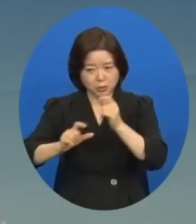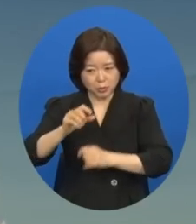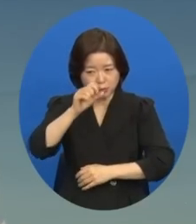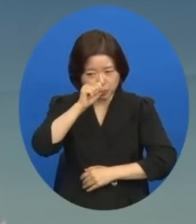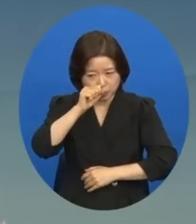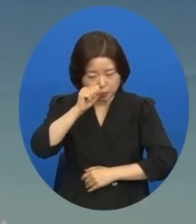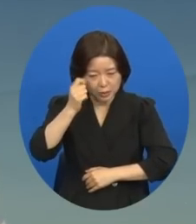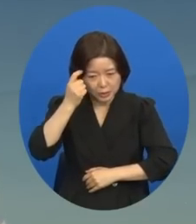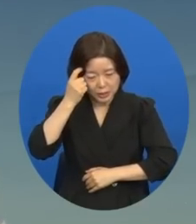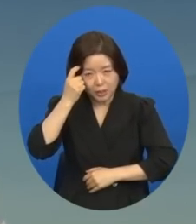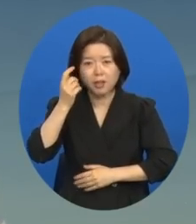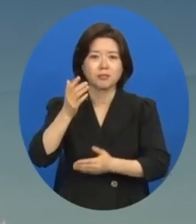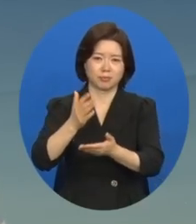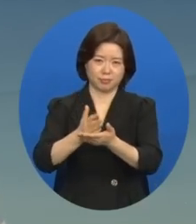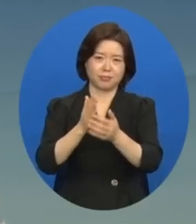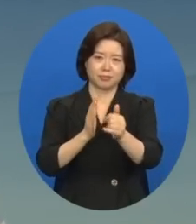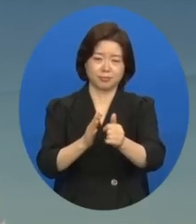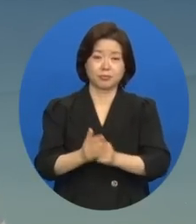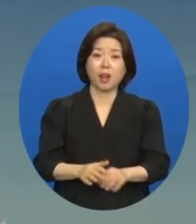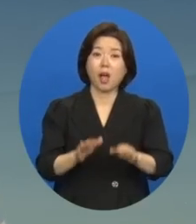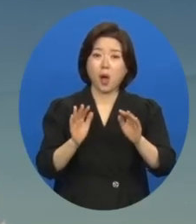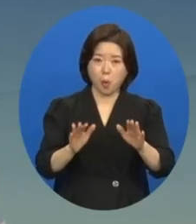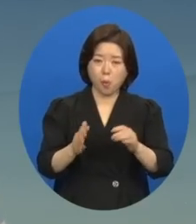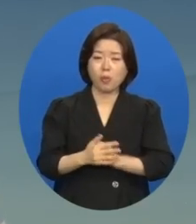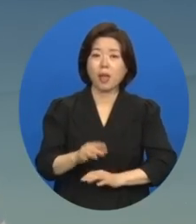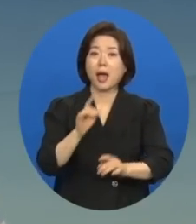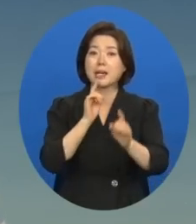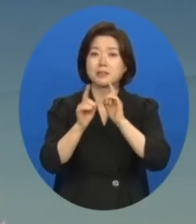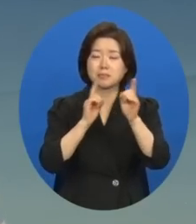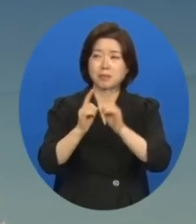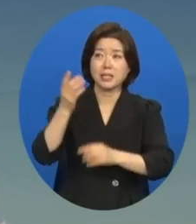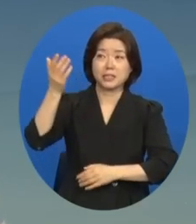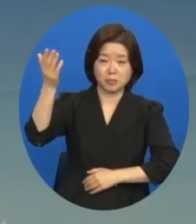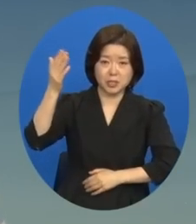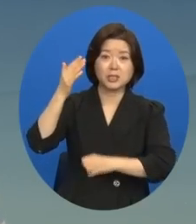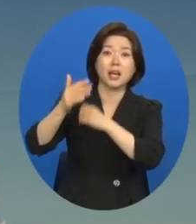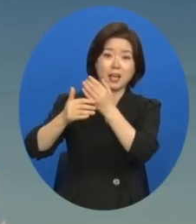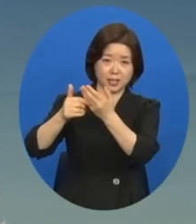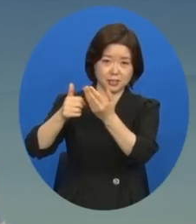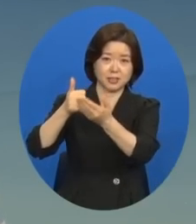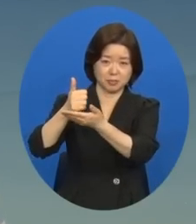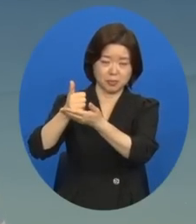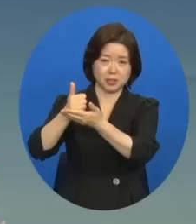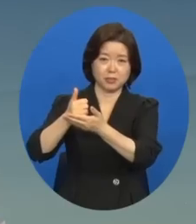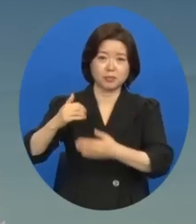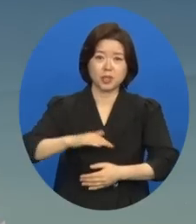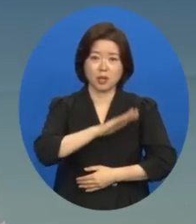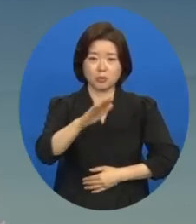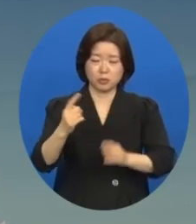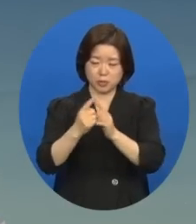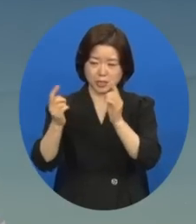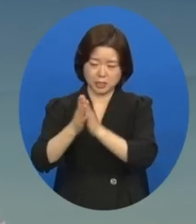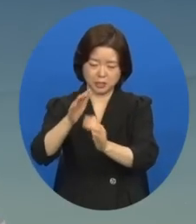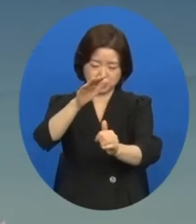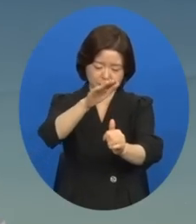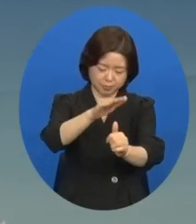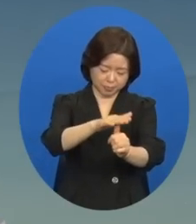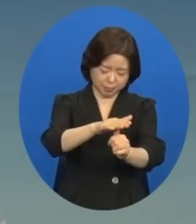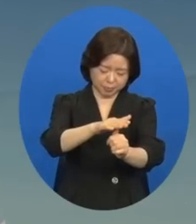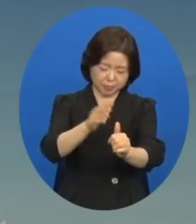마십시오. 오늘 말씀이신 하나님께서 우리를 직접 안수해 주실